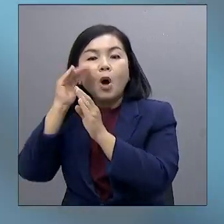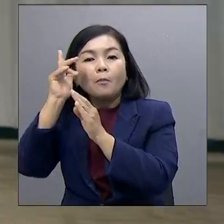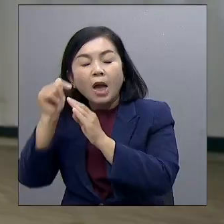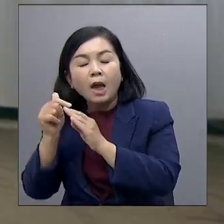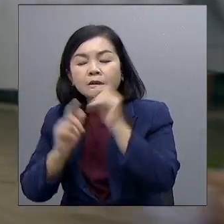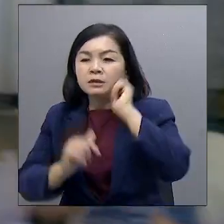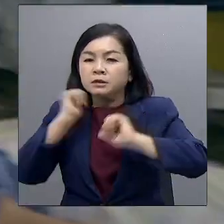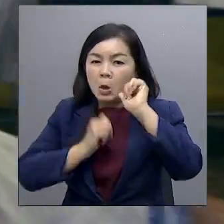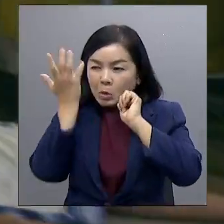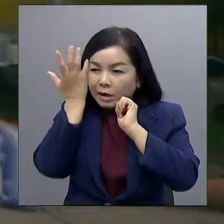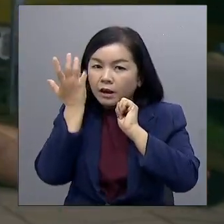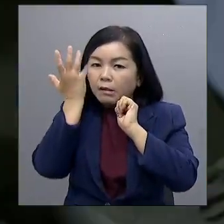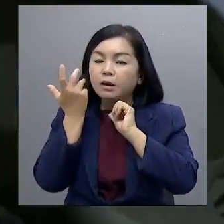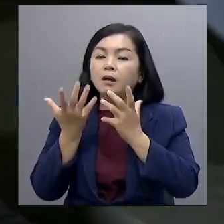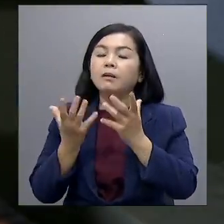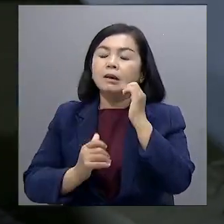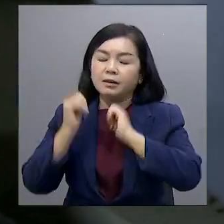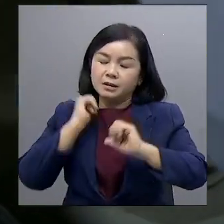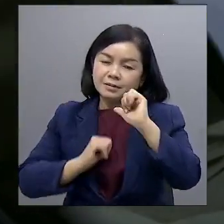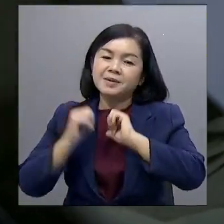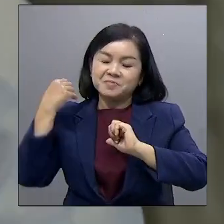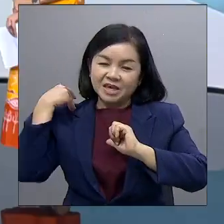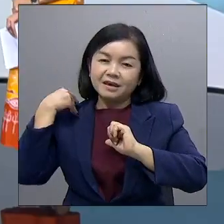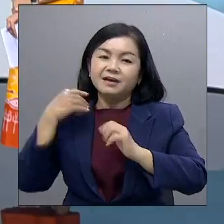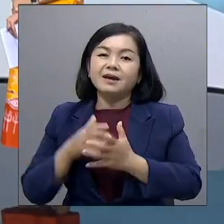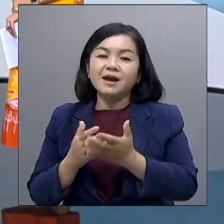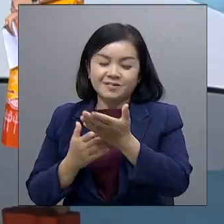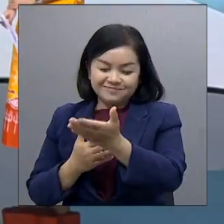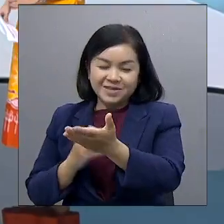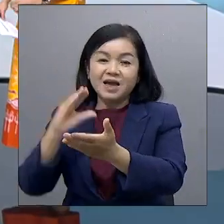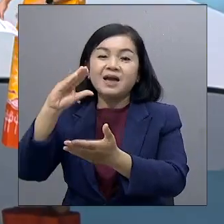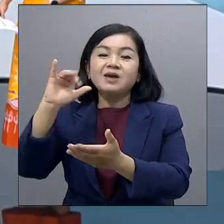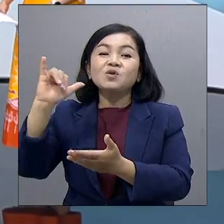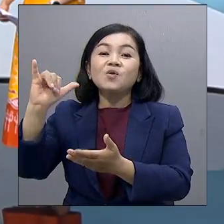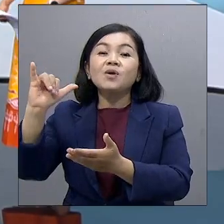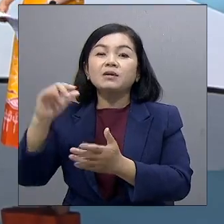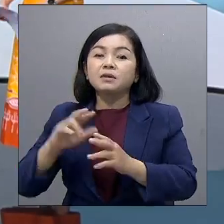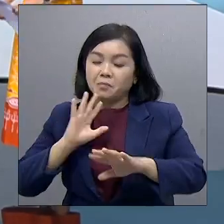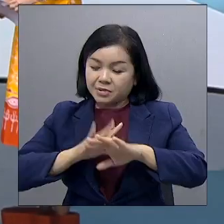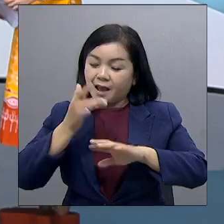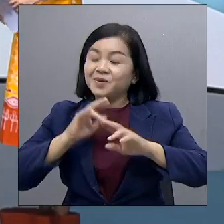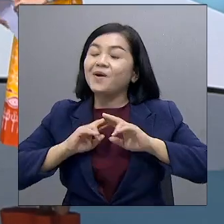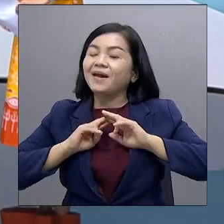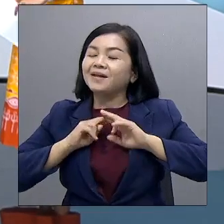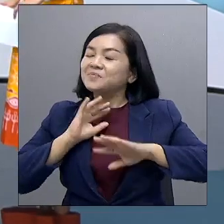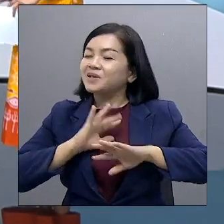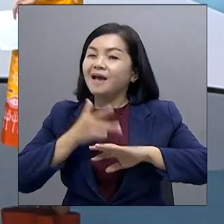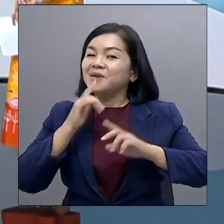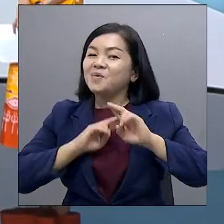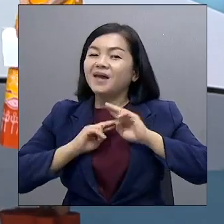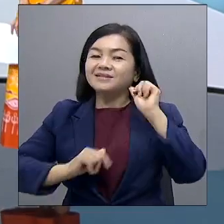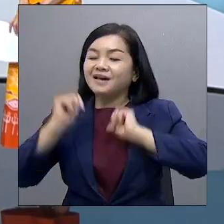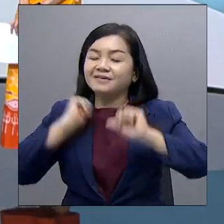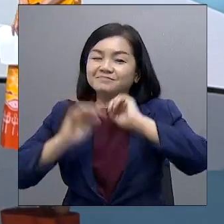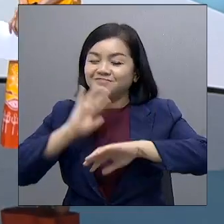จะแบกความกดดันไว้นิดนึงค่ะคุณหมอโยชิล่ะคะก็ถือว่าเป็นตัวเองค่ะเออเป็นยังไง